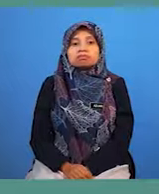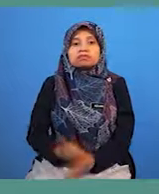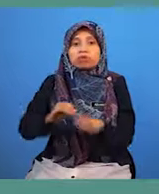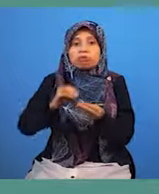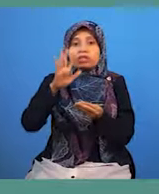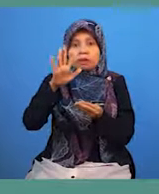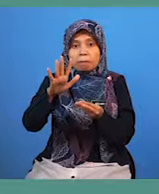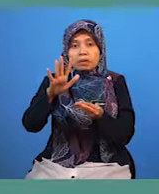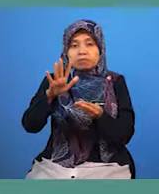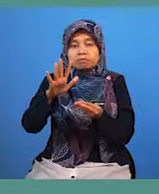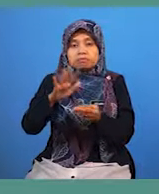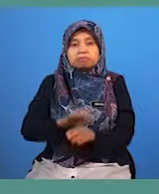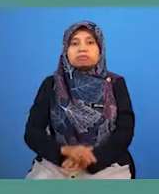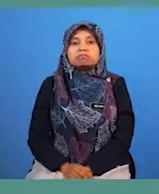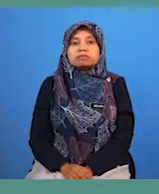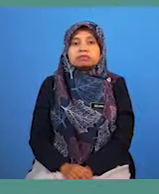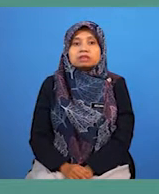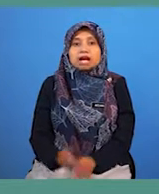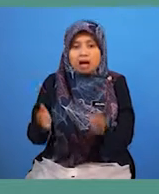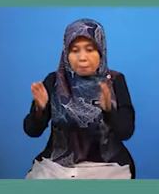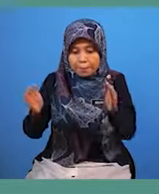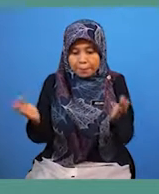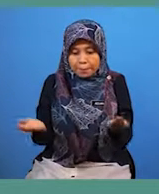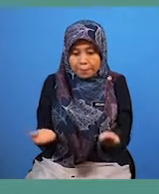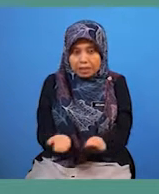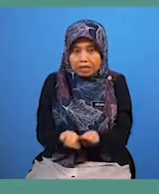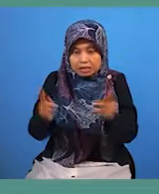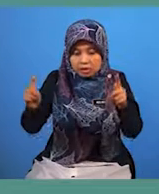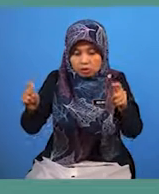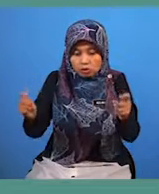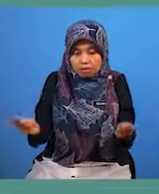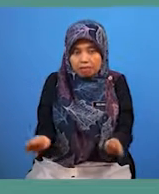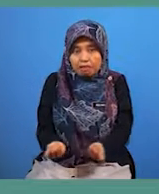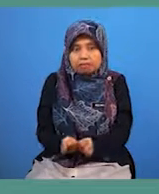Peralatan yang kelima adalah kontainer ataupun bekas.